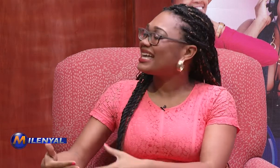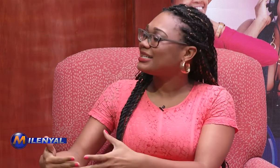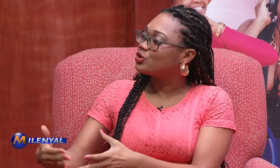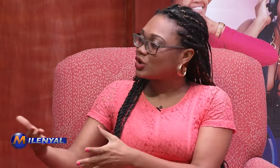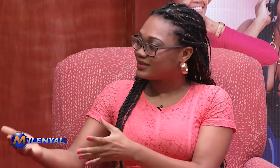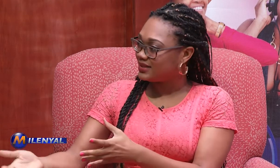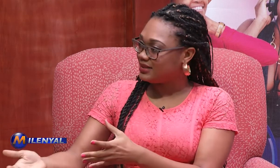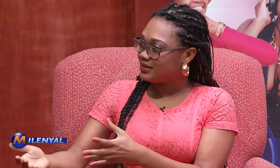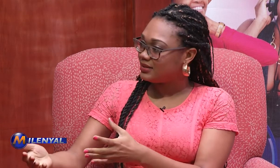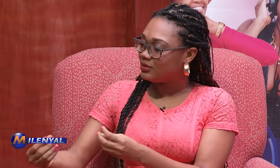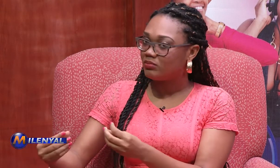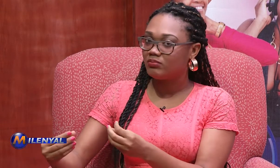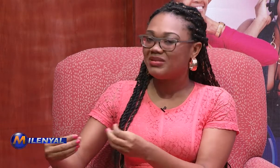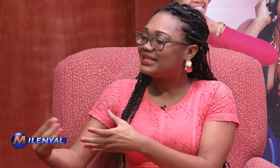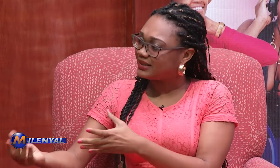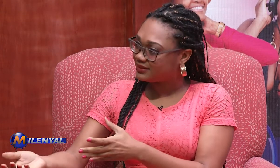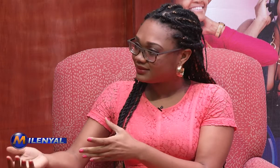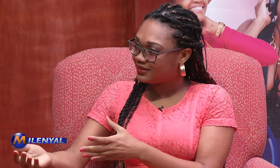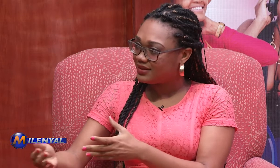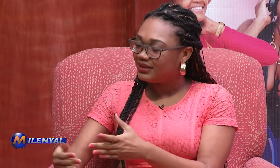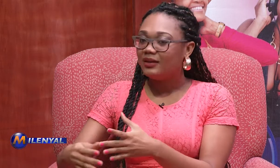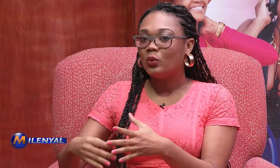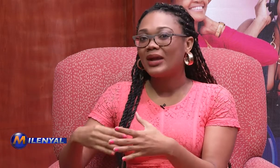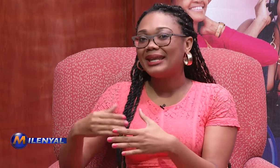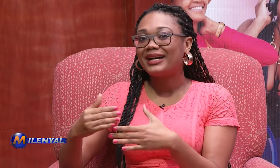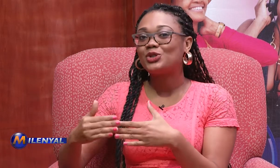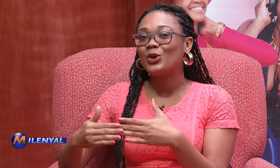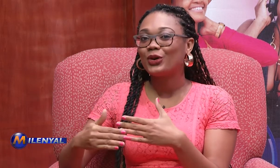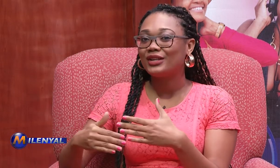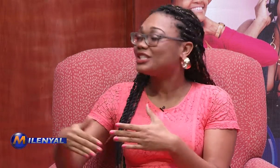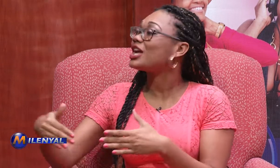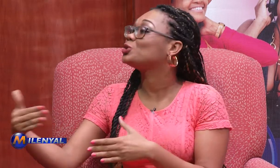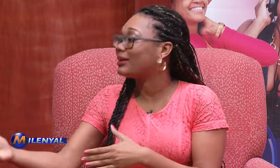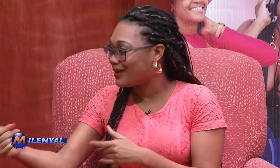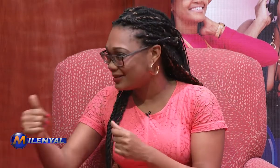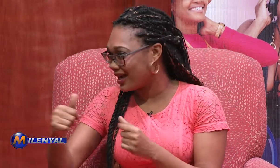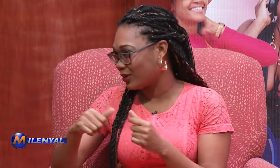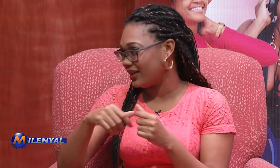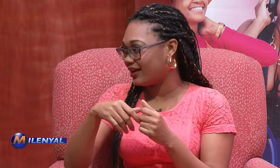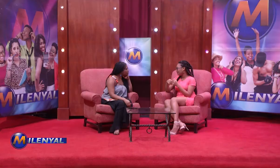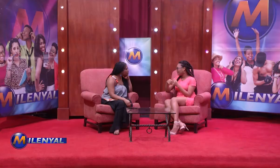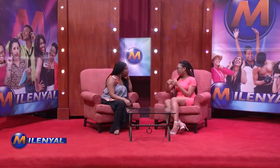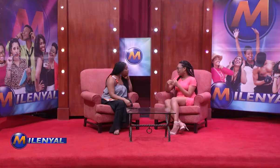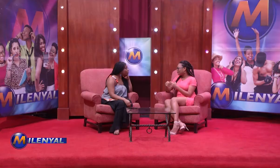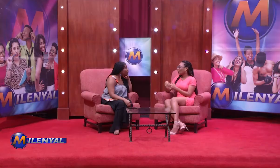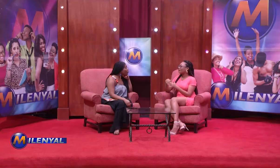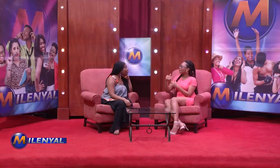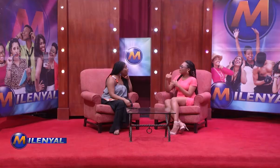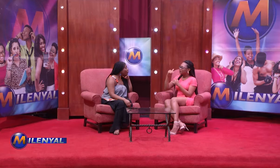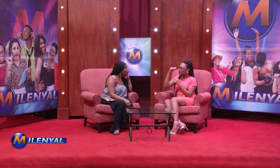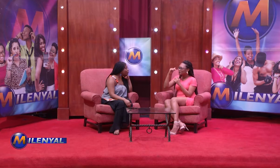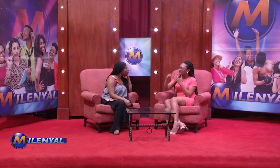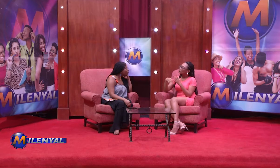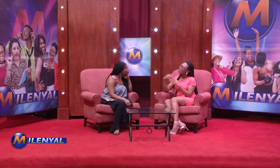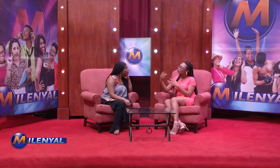pas de assez de sorties plaisantes. Okay. Ou j'ai l'impression que c'est chaque jour que tu as passé le baccalauréat. Donc,